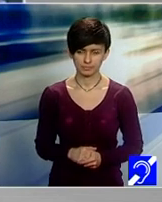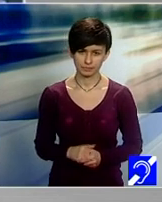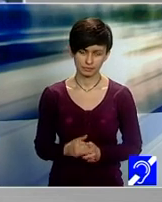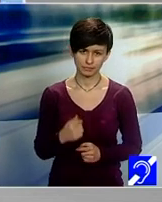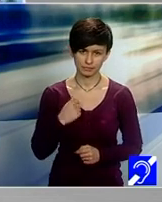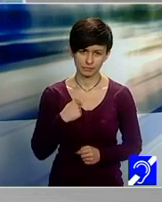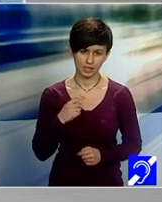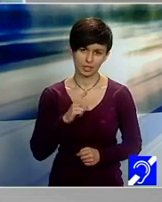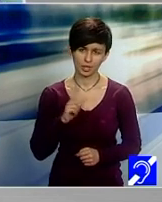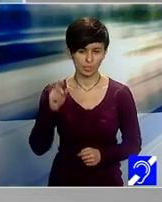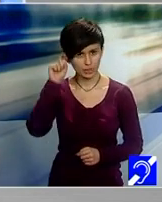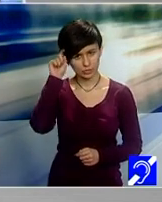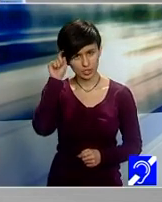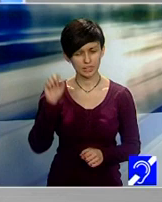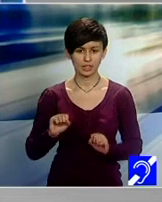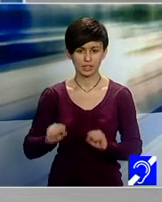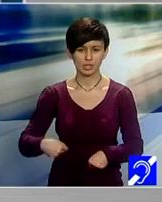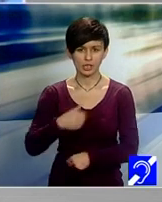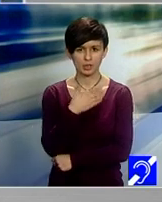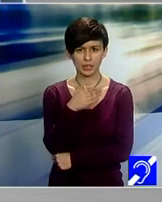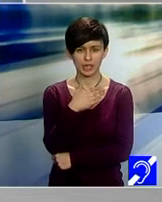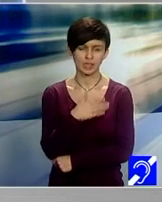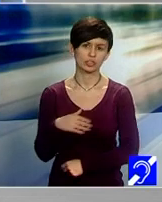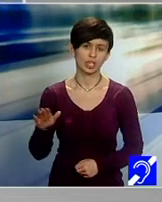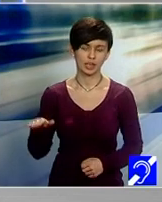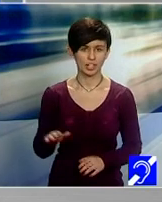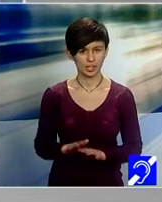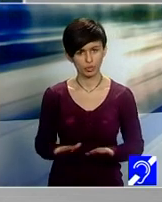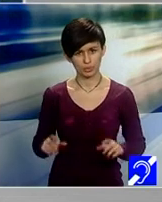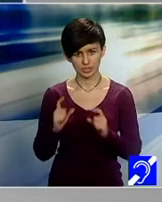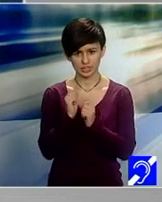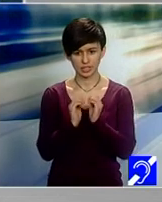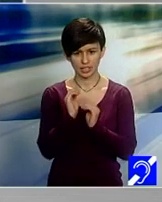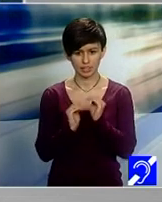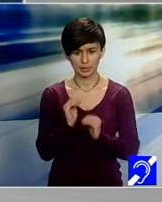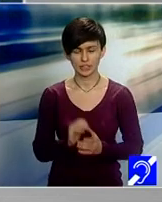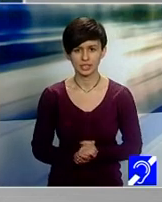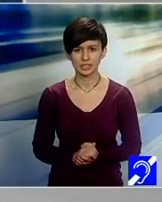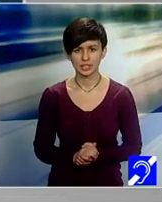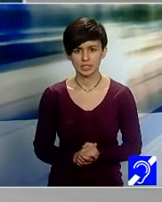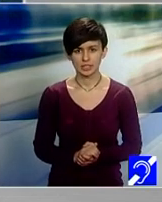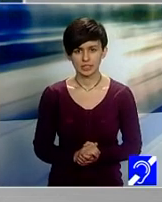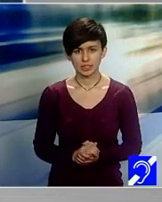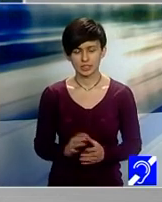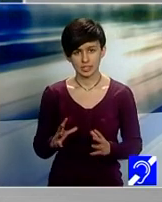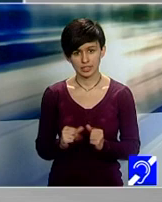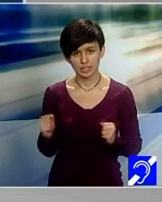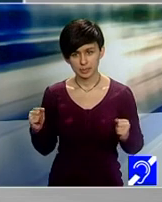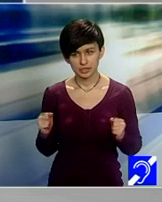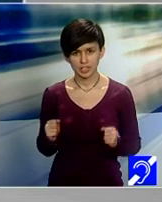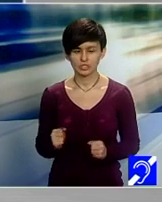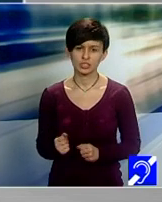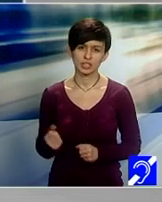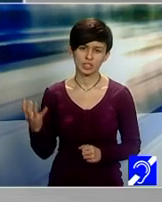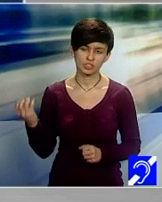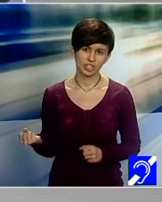nu mi se pare că Banca Națională are o poziție echilibrată din punctul ăsta. Ce mai lipsește din această lege? Lipsește o armonizare cu